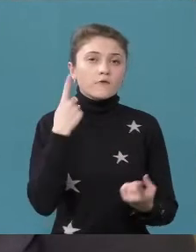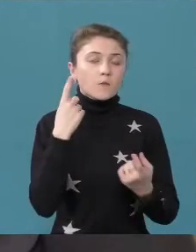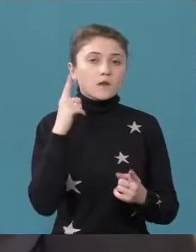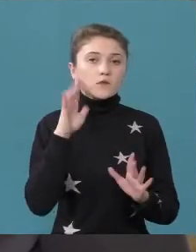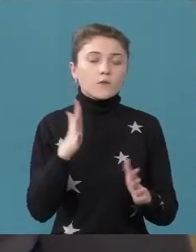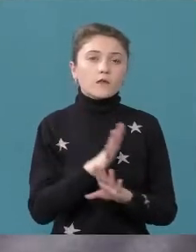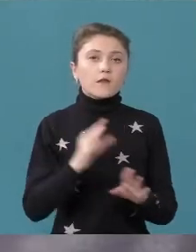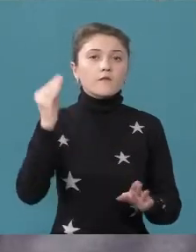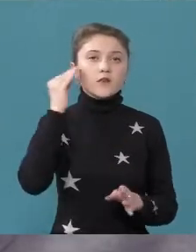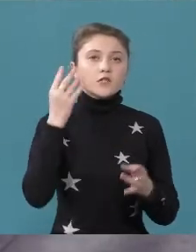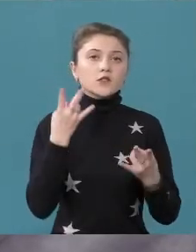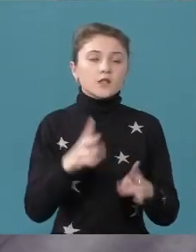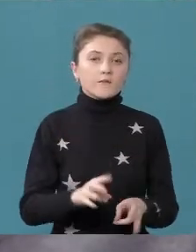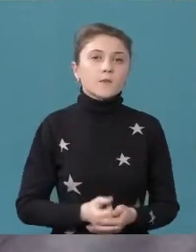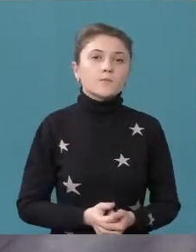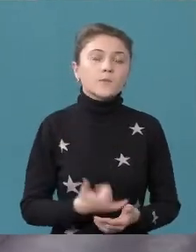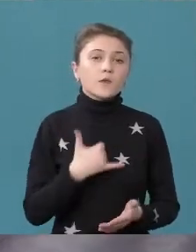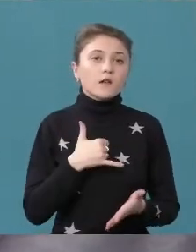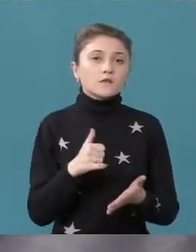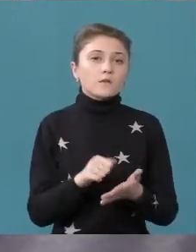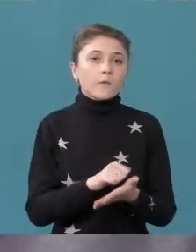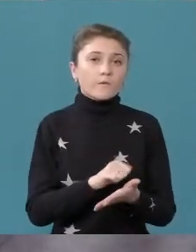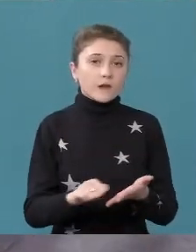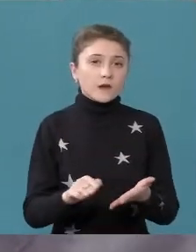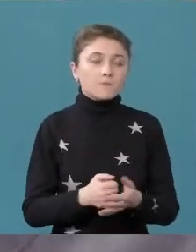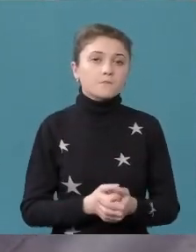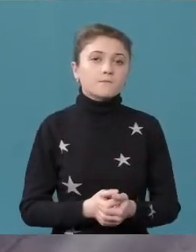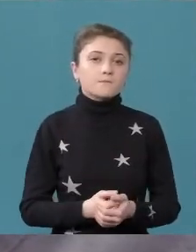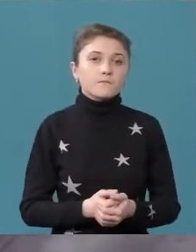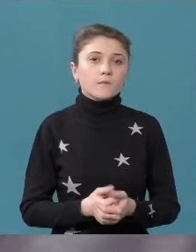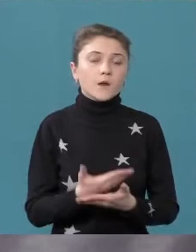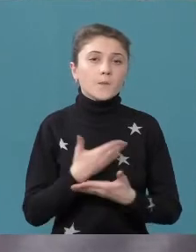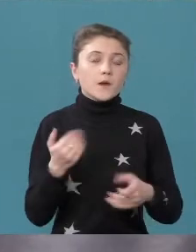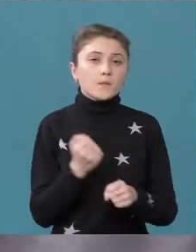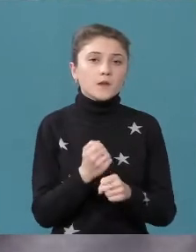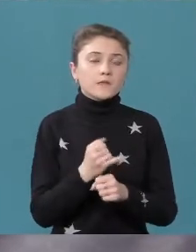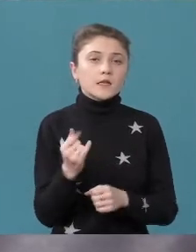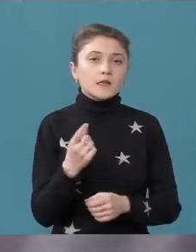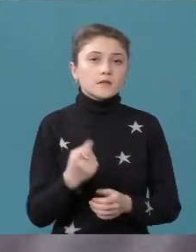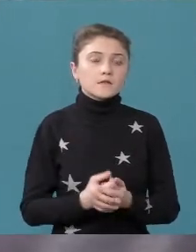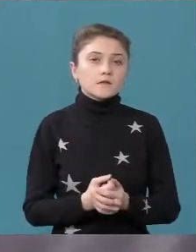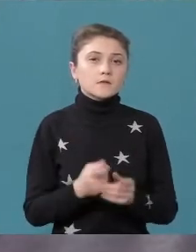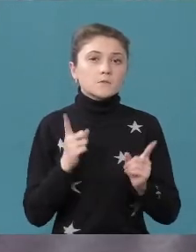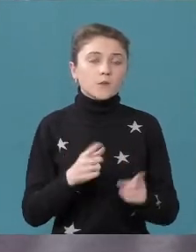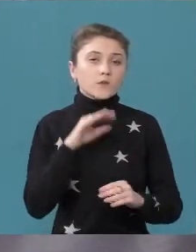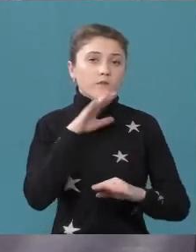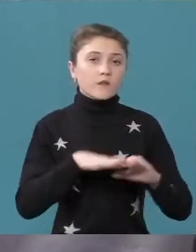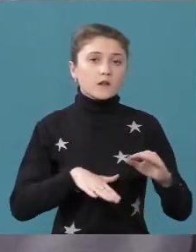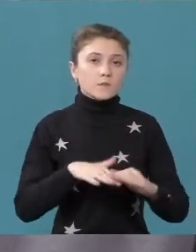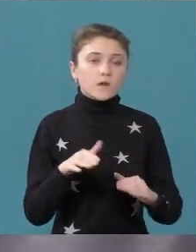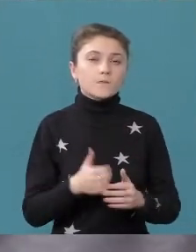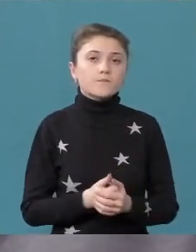вважає шкідливими. В нас документальна стрічка, отже, ми працювали із справжніми фахівцями, лінгвістами